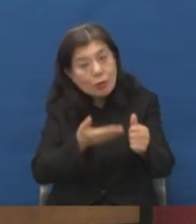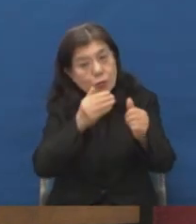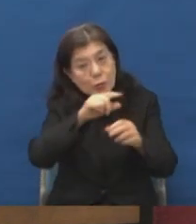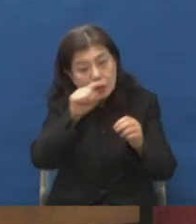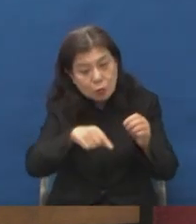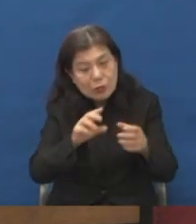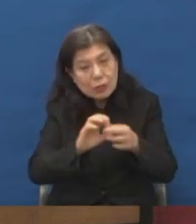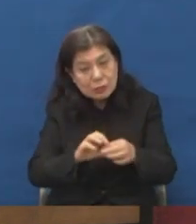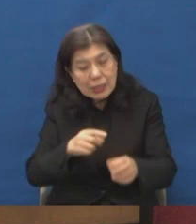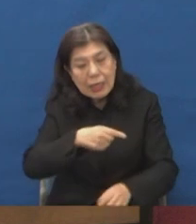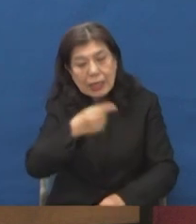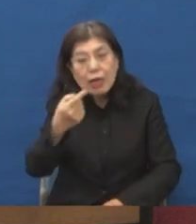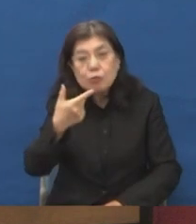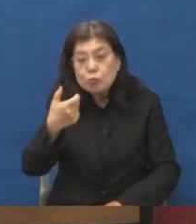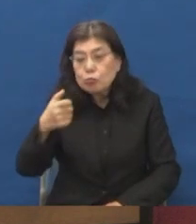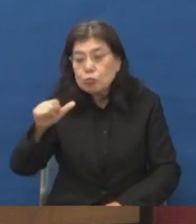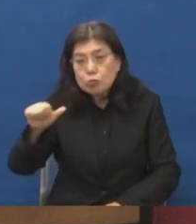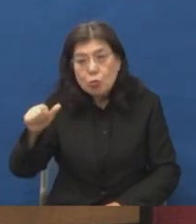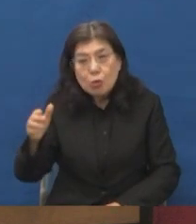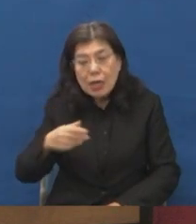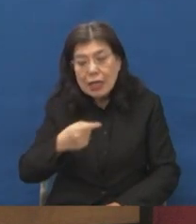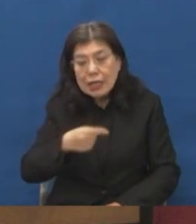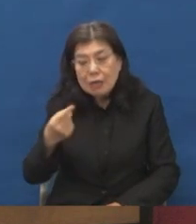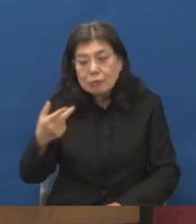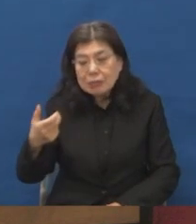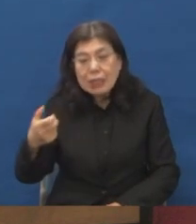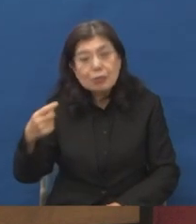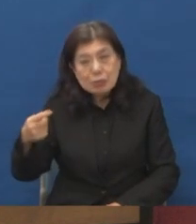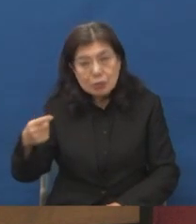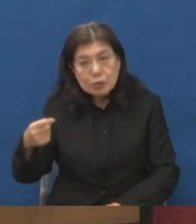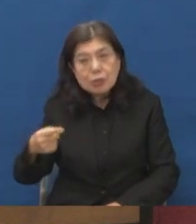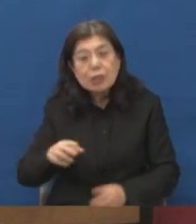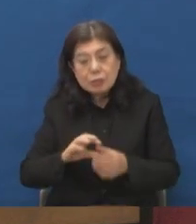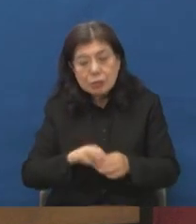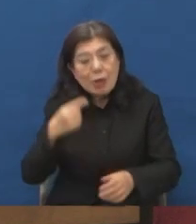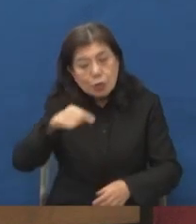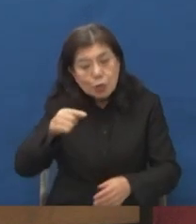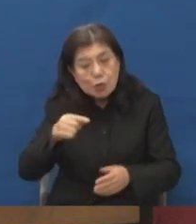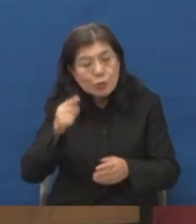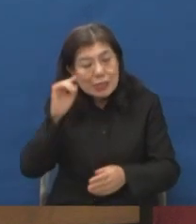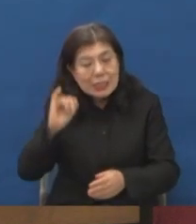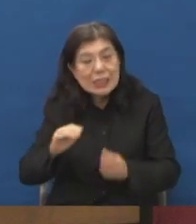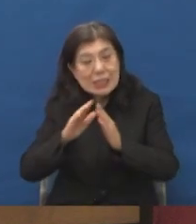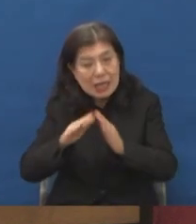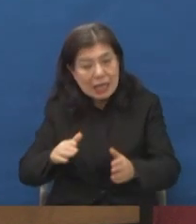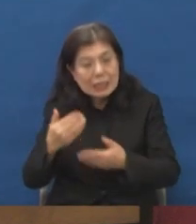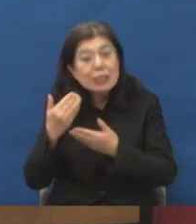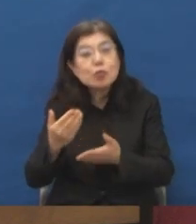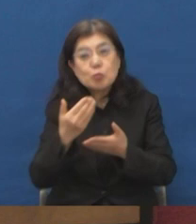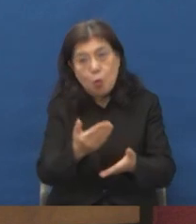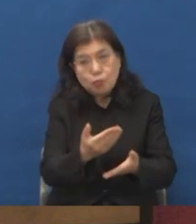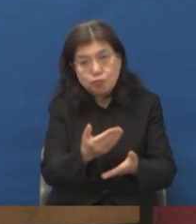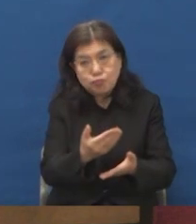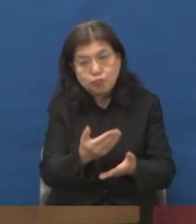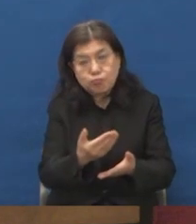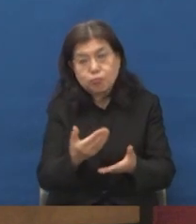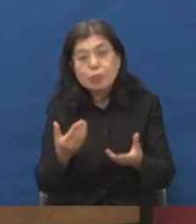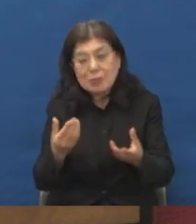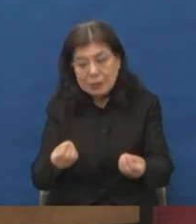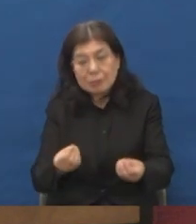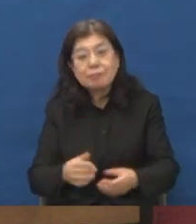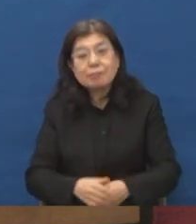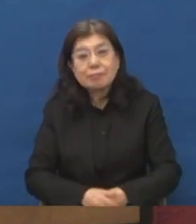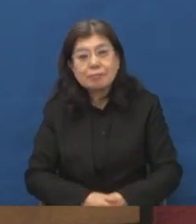第165号から171号の7件については、教育委員会に対し、それぞれ質疑を行った次第であ